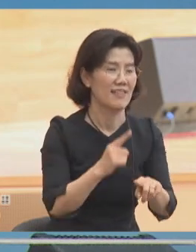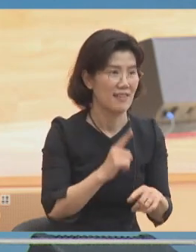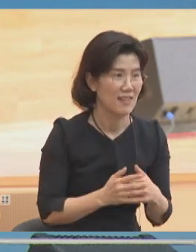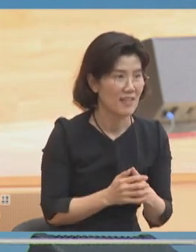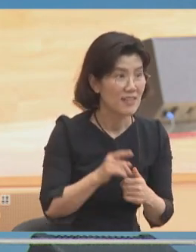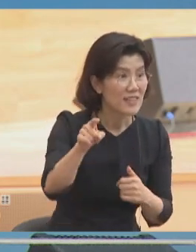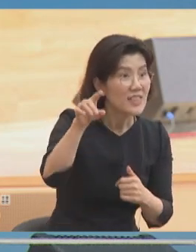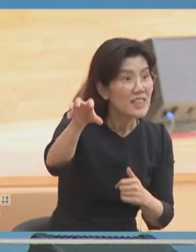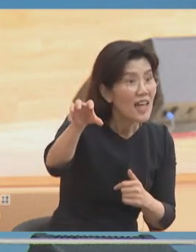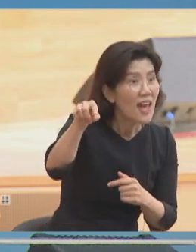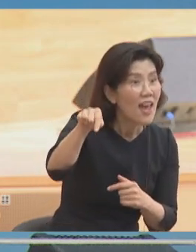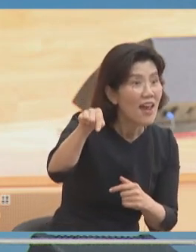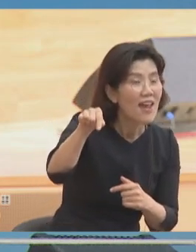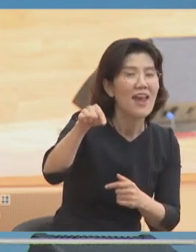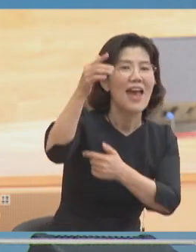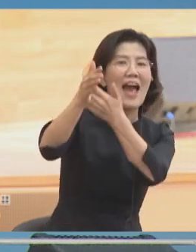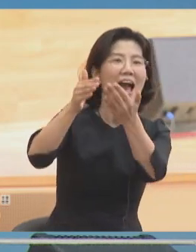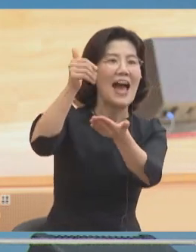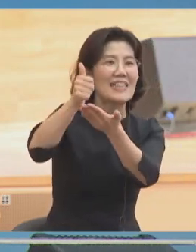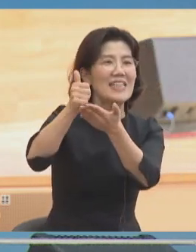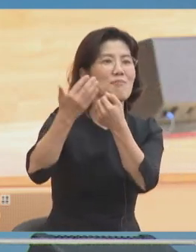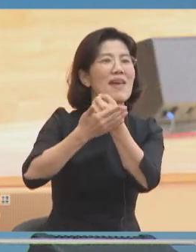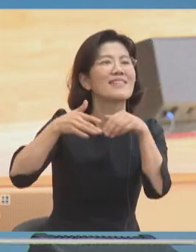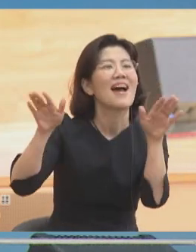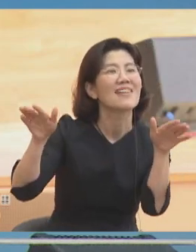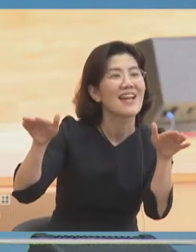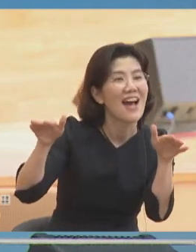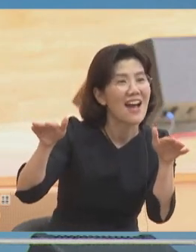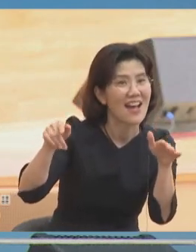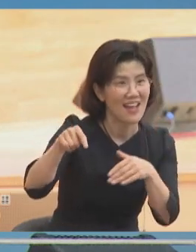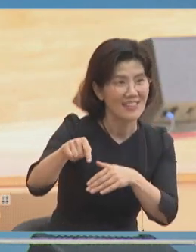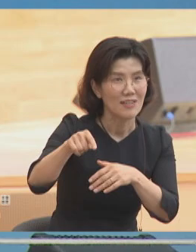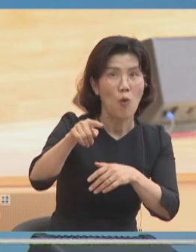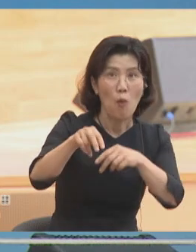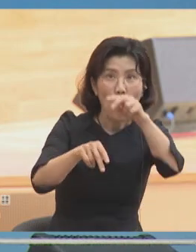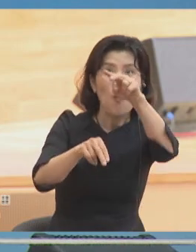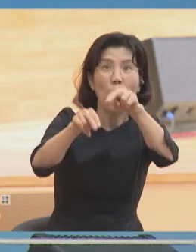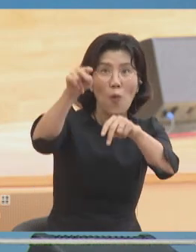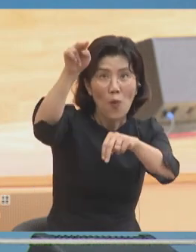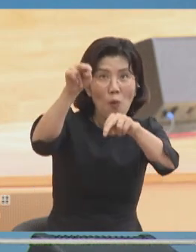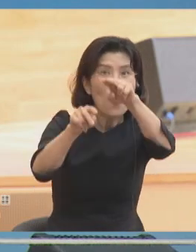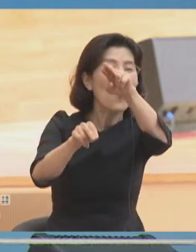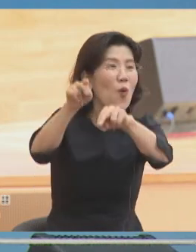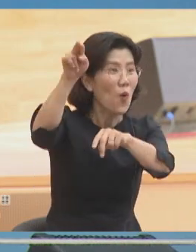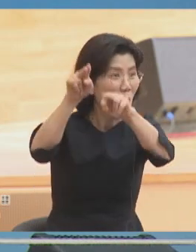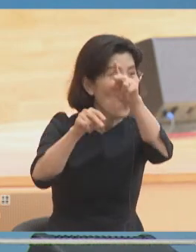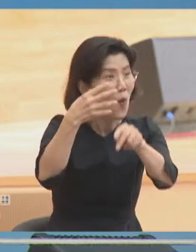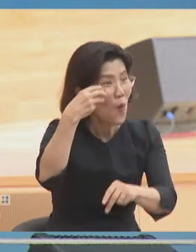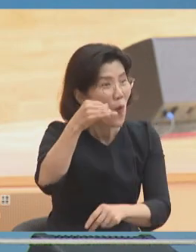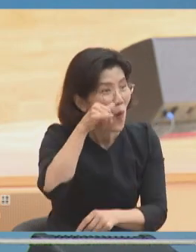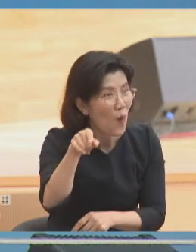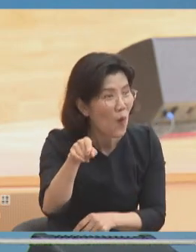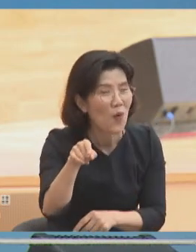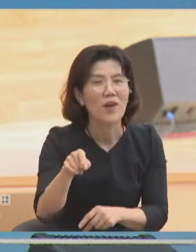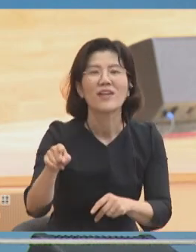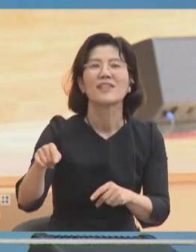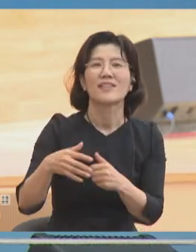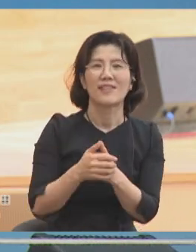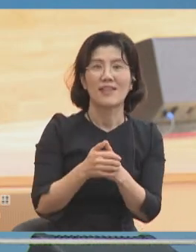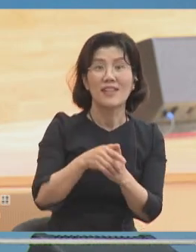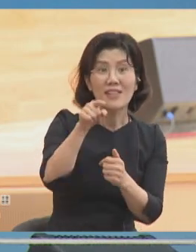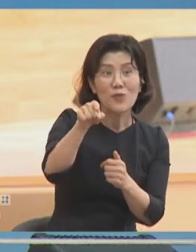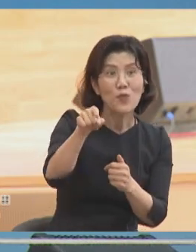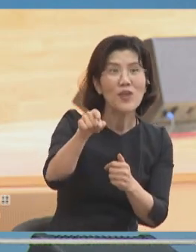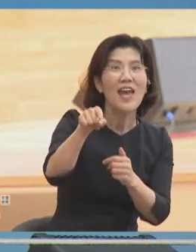거기에 뭐가 있습니까 하나님의 사자들이 천사들이 오르락내리락 움직이고 있었습니다 그리고 그 모든 것 위에